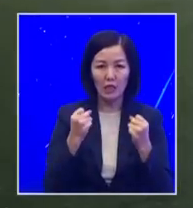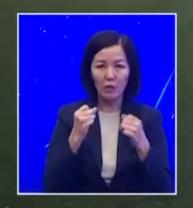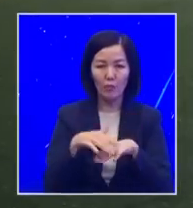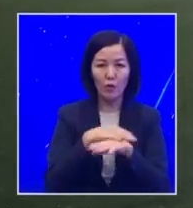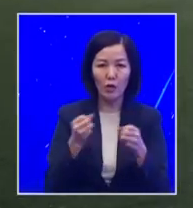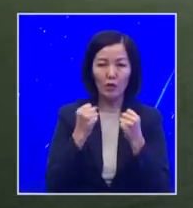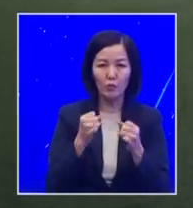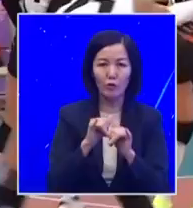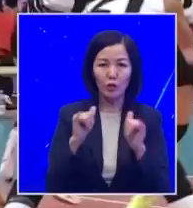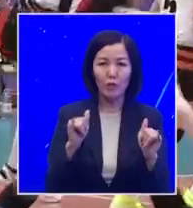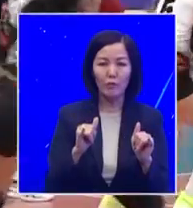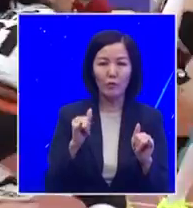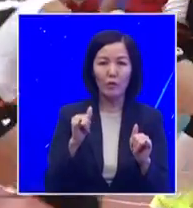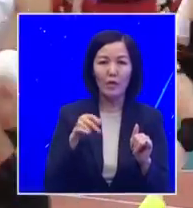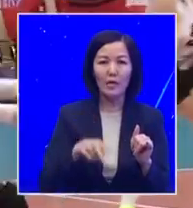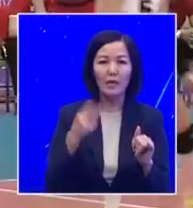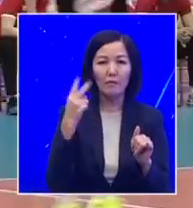мен бұқаралық спортты дамытудың